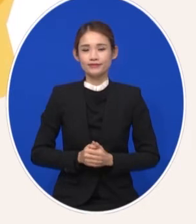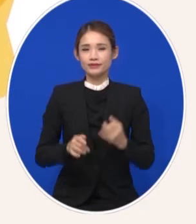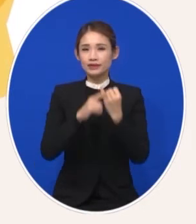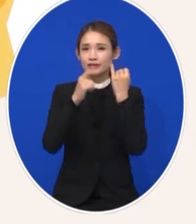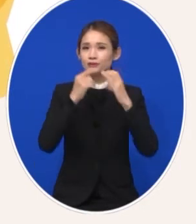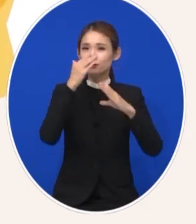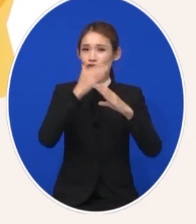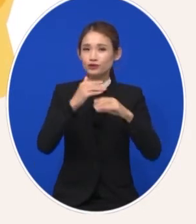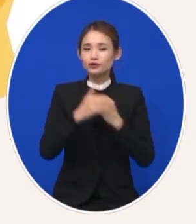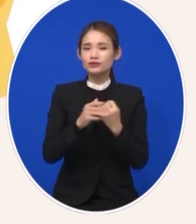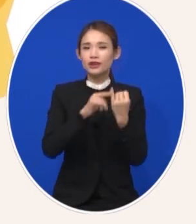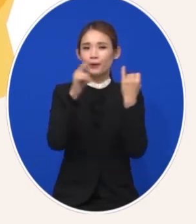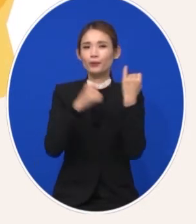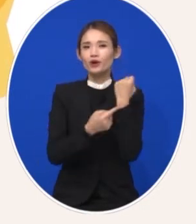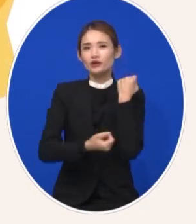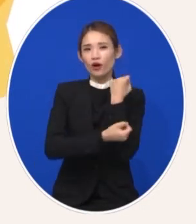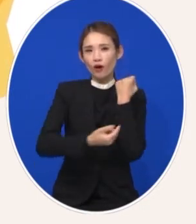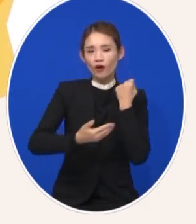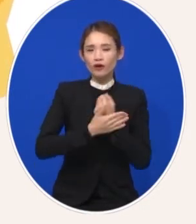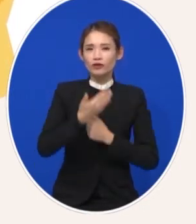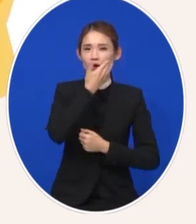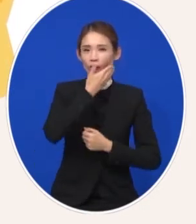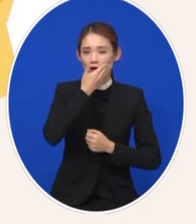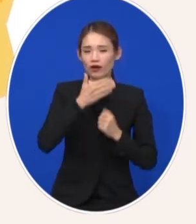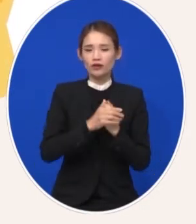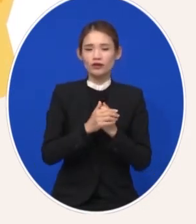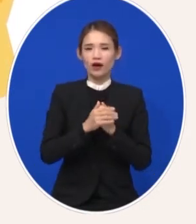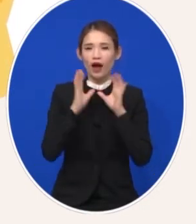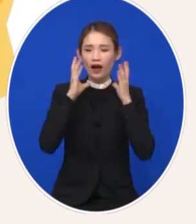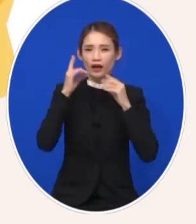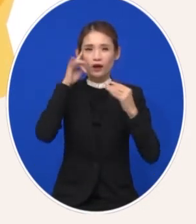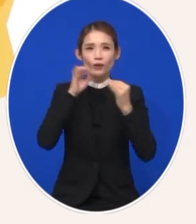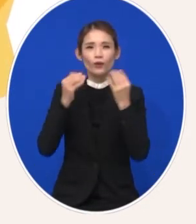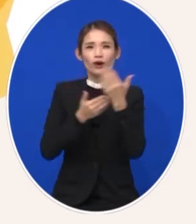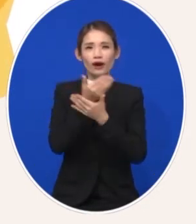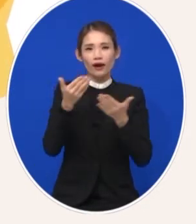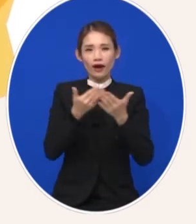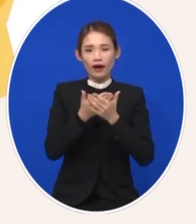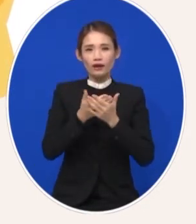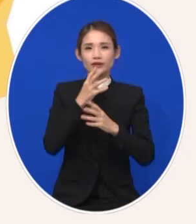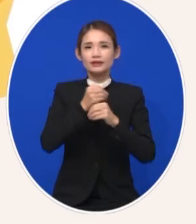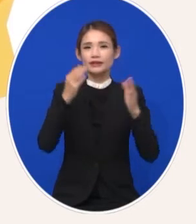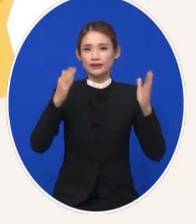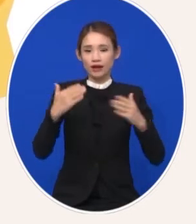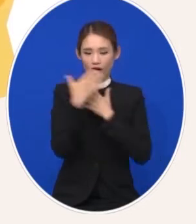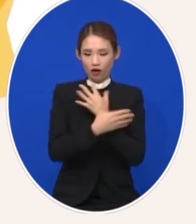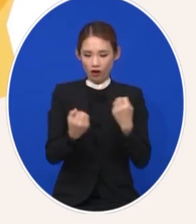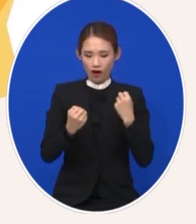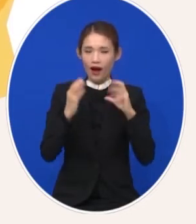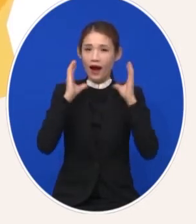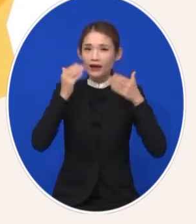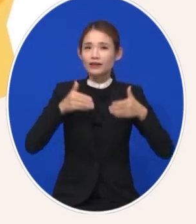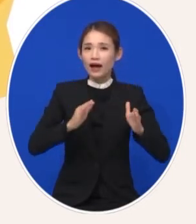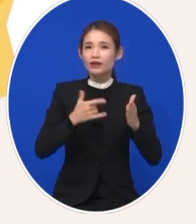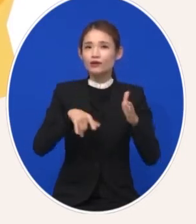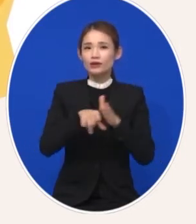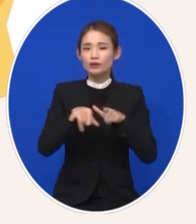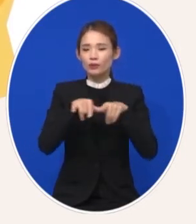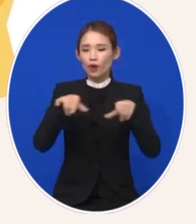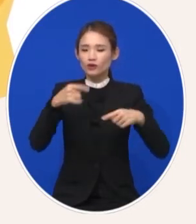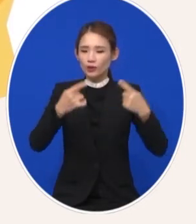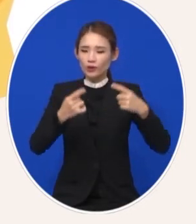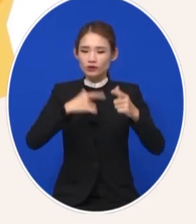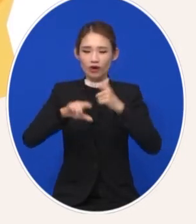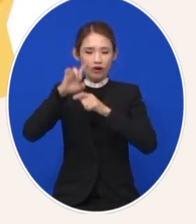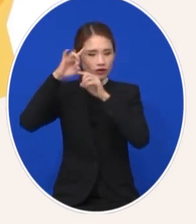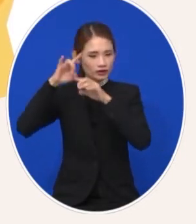임신 중에는 산모의 영양분과 약물이 아이에게 공유되는 기간입니다. 건강한 아이를 위해서 평소보다 더